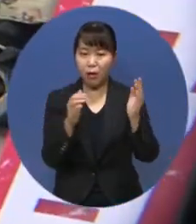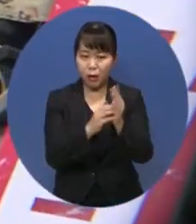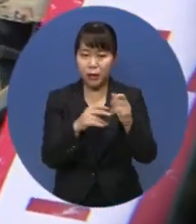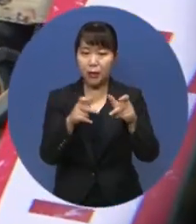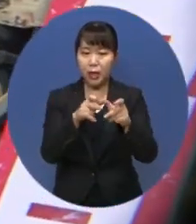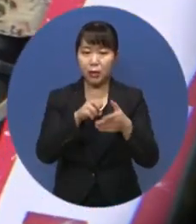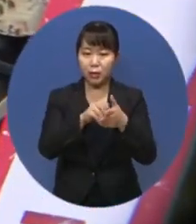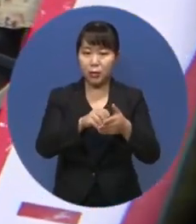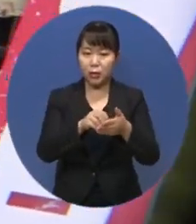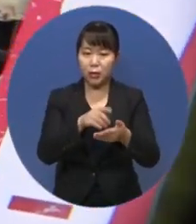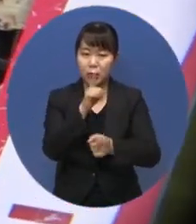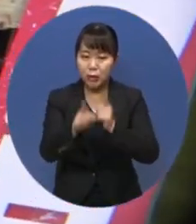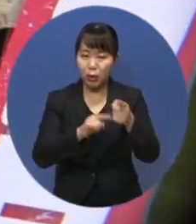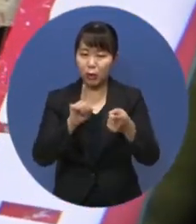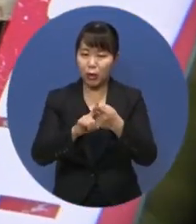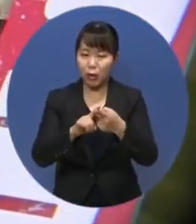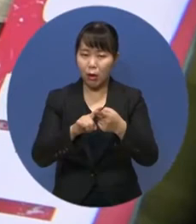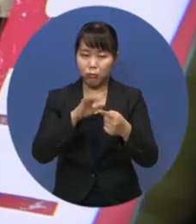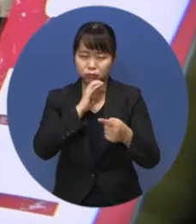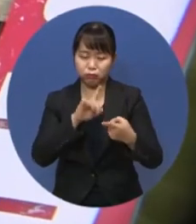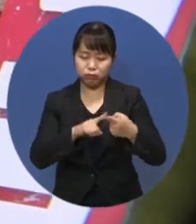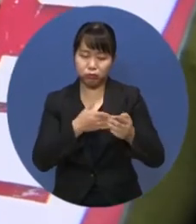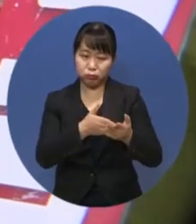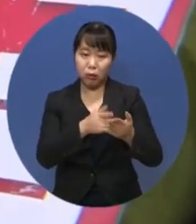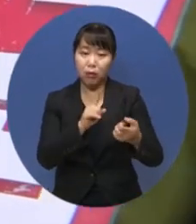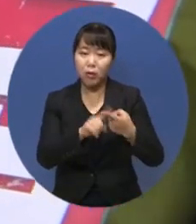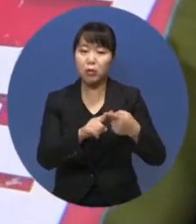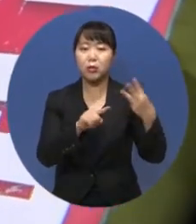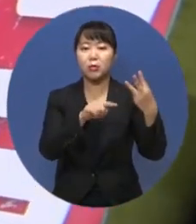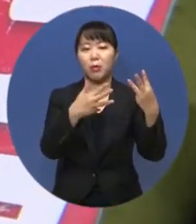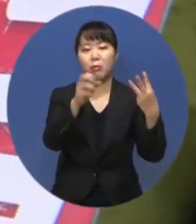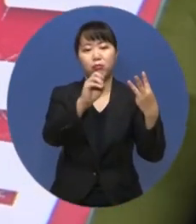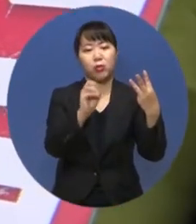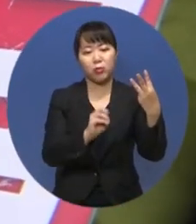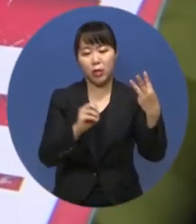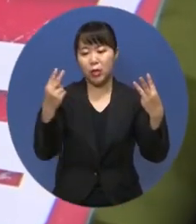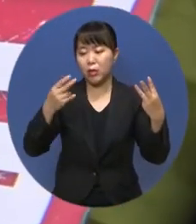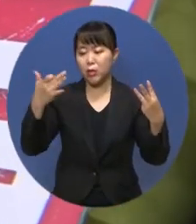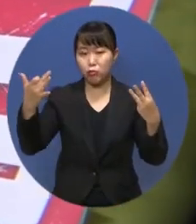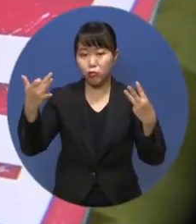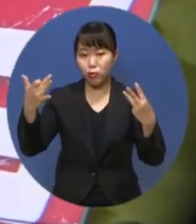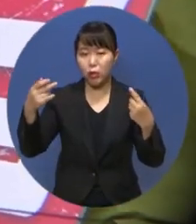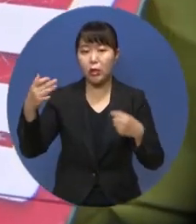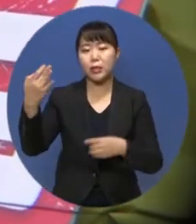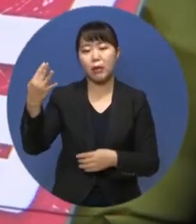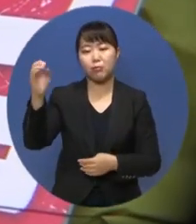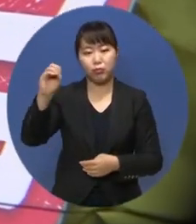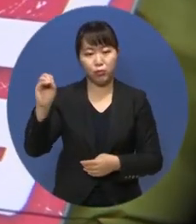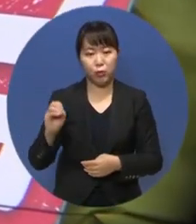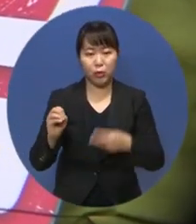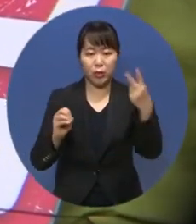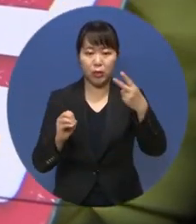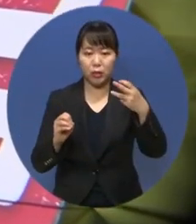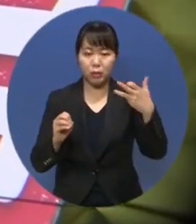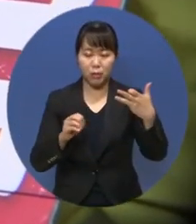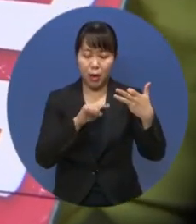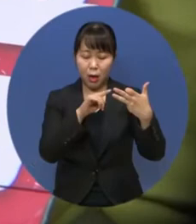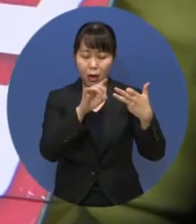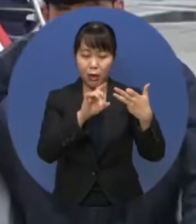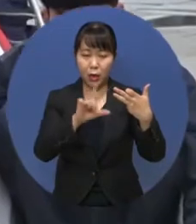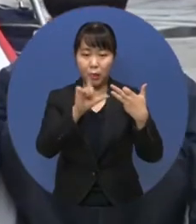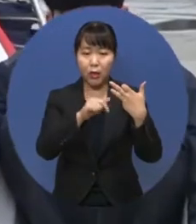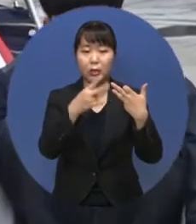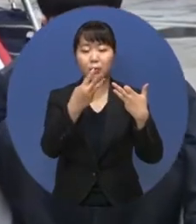신청 대비 이의 신청 비율은 3.8%로 19년도 4%, 18년도